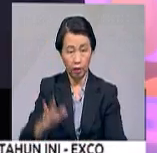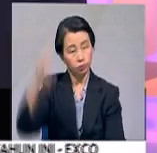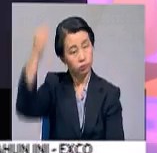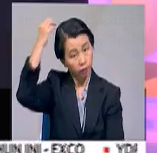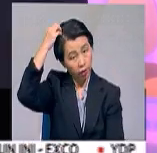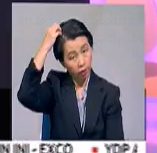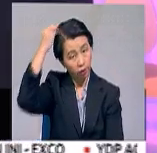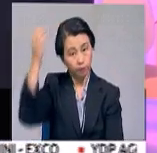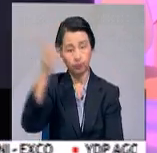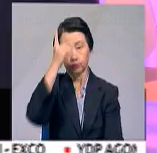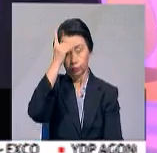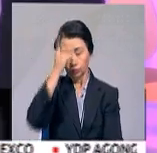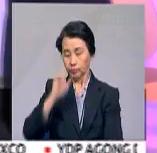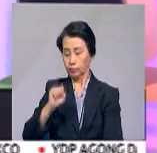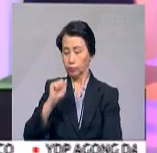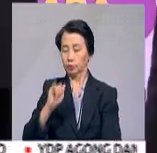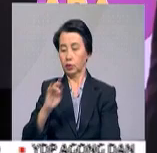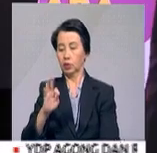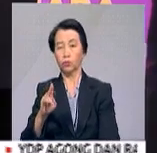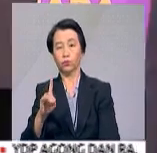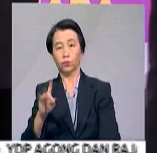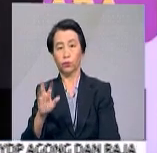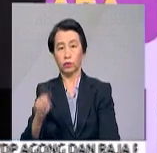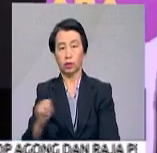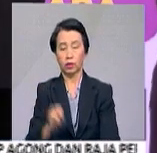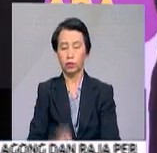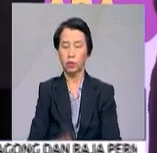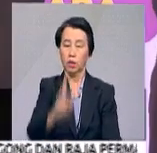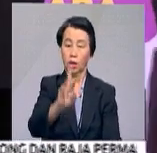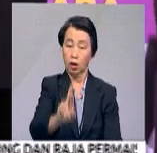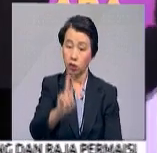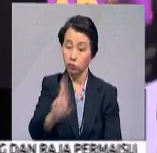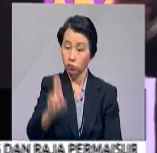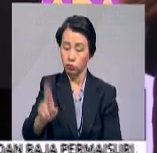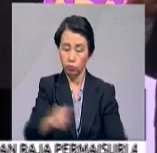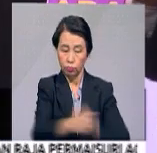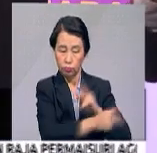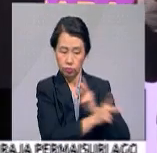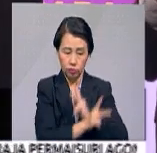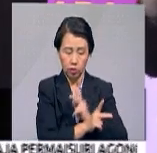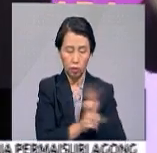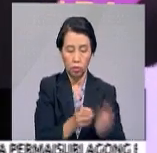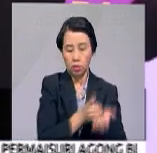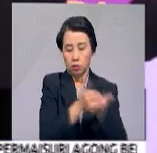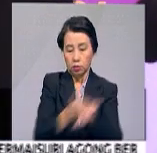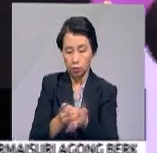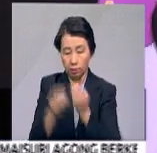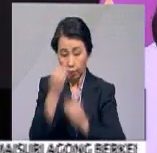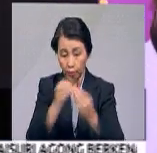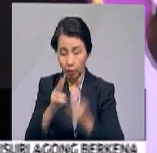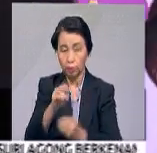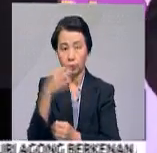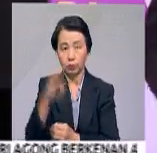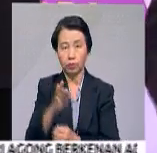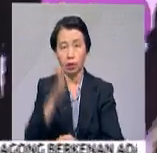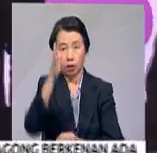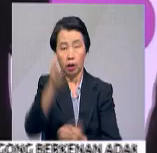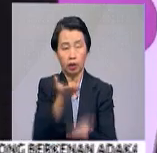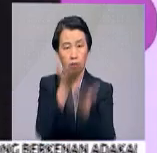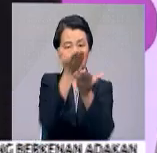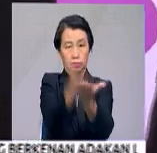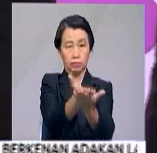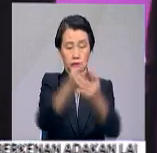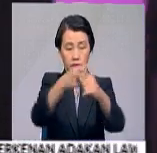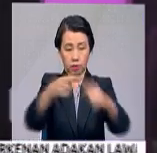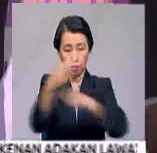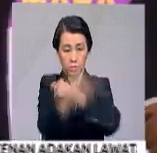berkaitan, Datuk Seri Saifuddin turut memaklumkan rang undang-undang bagi pelindungan penderma makanan 2019 dijangka dibentang di Dewan